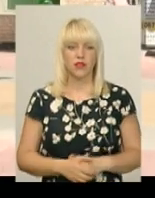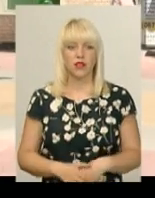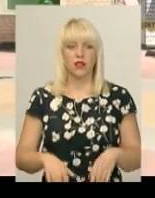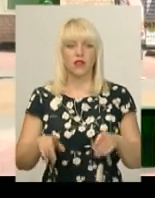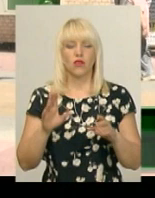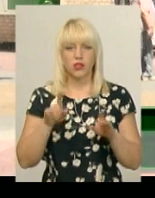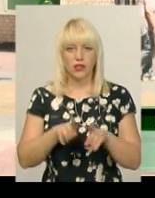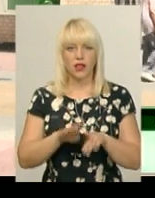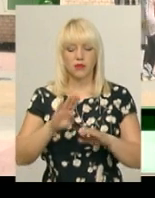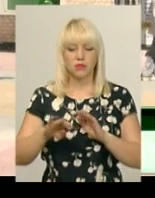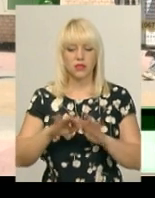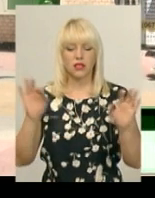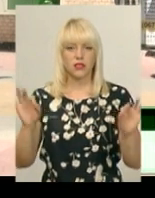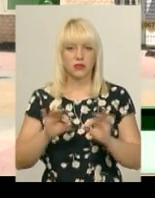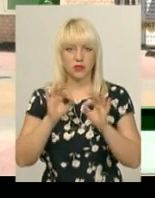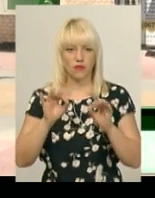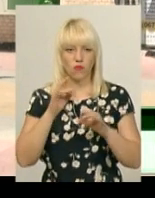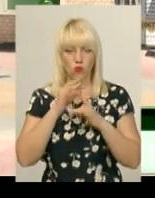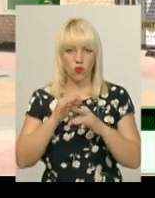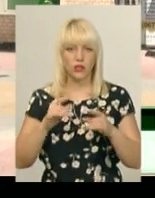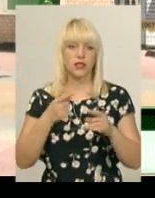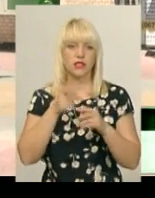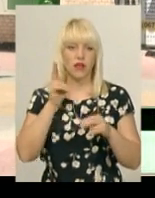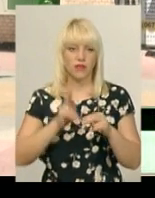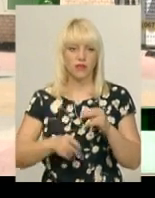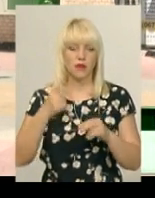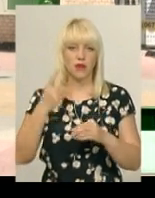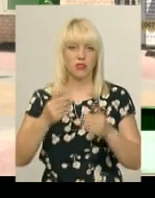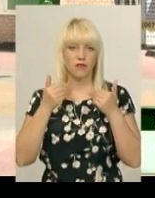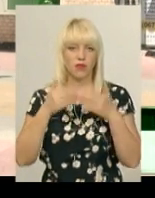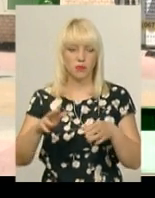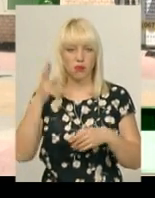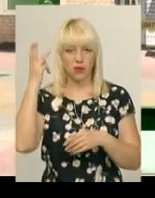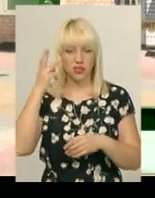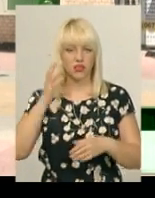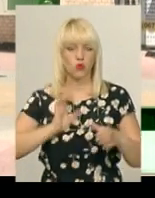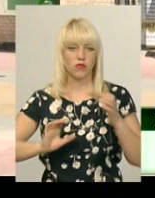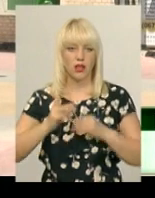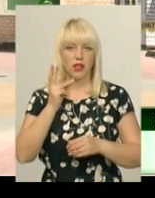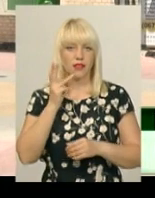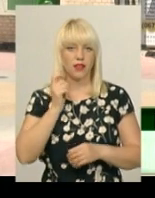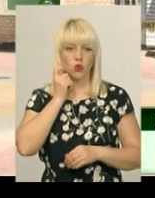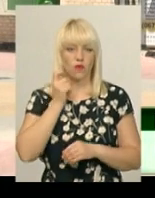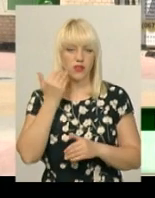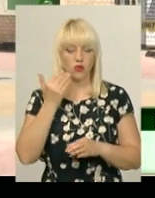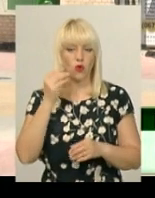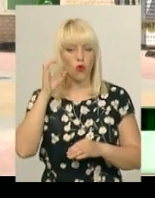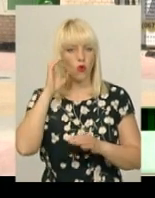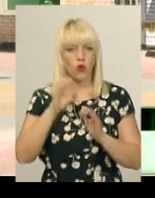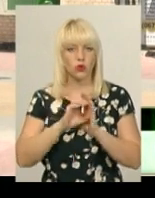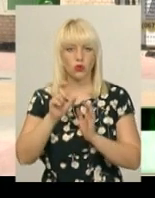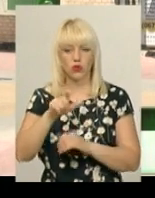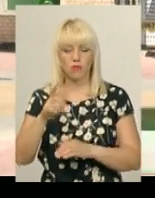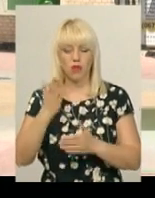під звуки Хмельницького муніципального оркестру завершився перший випуск Хмельницького університету третього віку. Його слухачі мали змогу